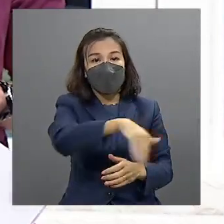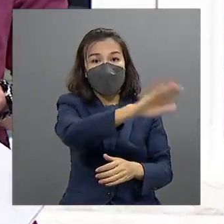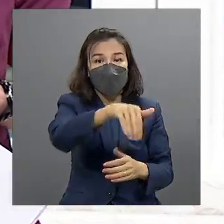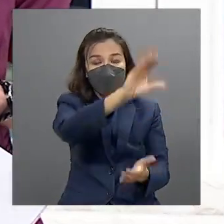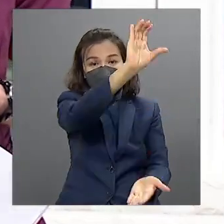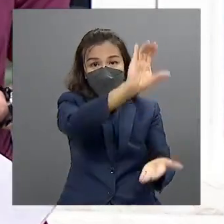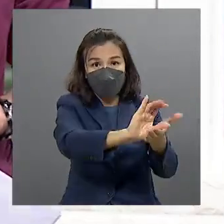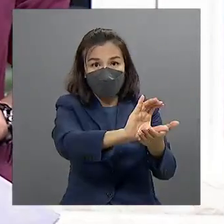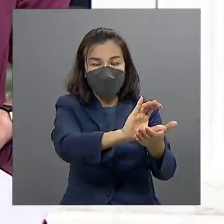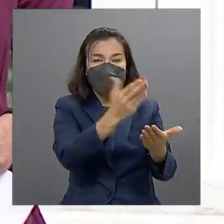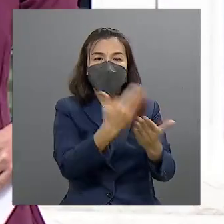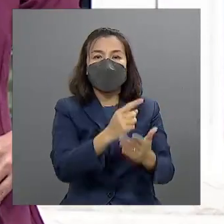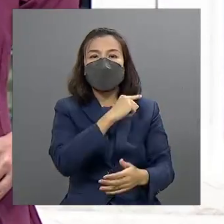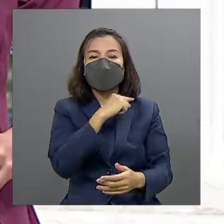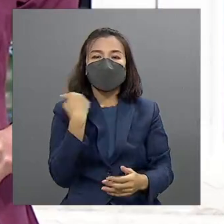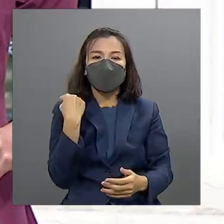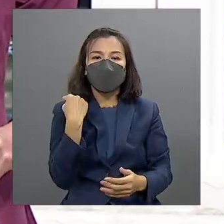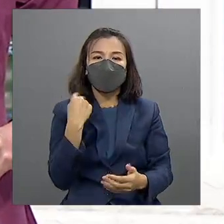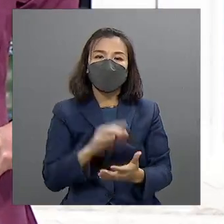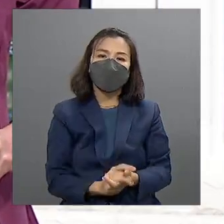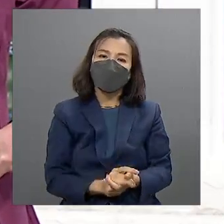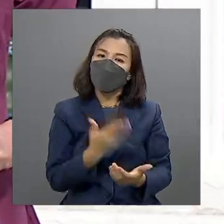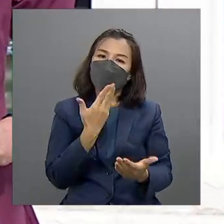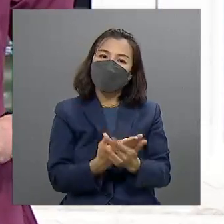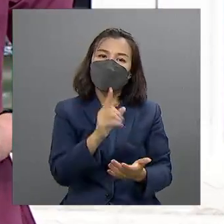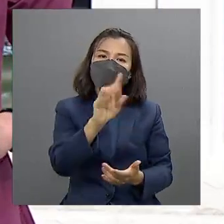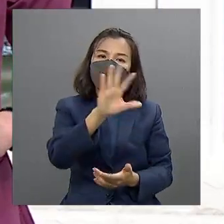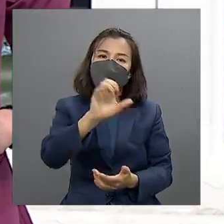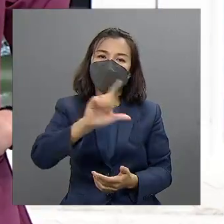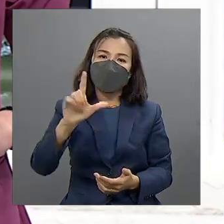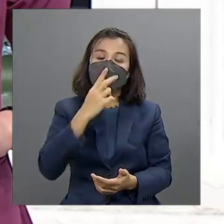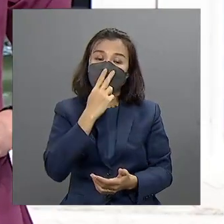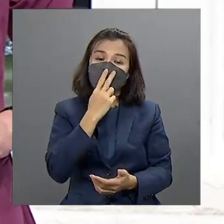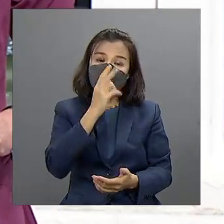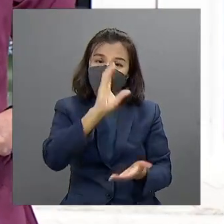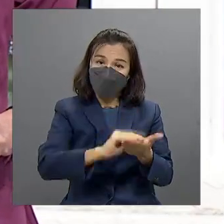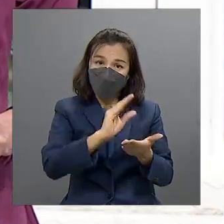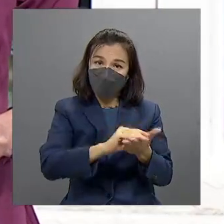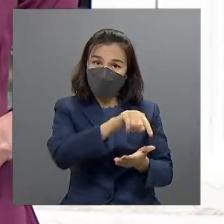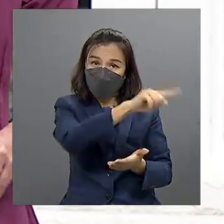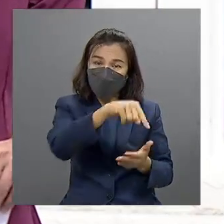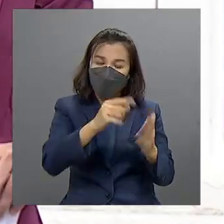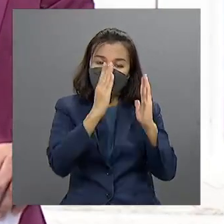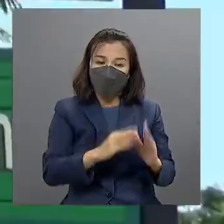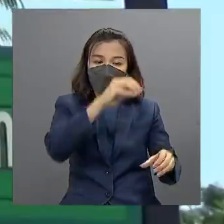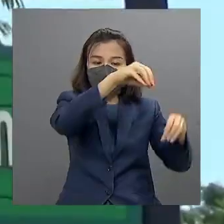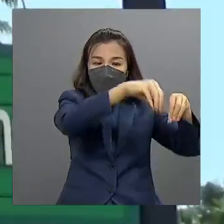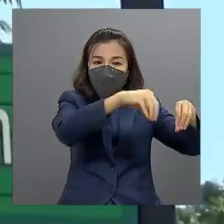ยหายเป็น 100 ล้านบาทเลยทเดียวนะคะอาไปดความทกใจของคนปลูกยางภารากนค่ะ